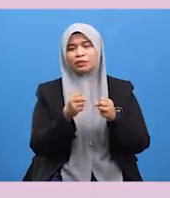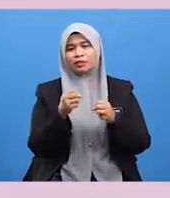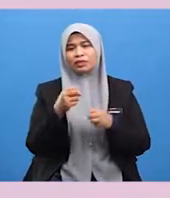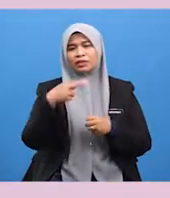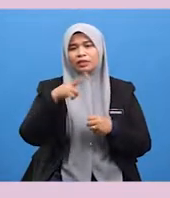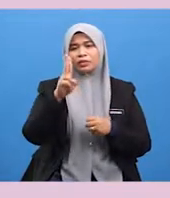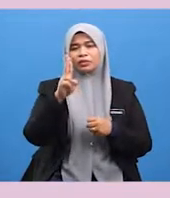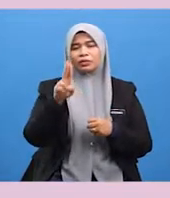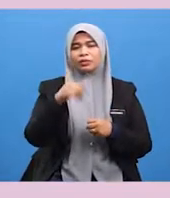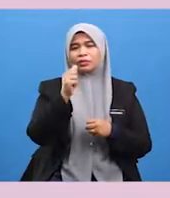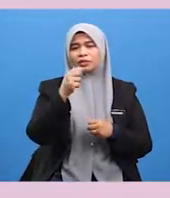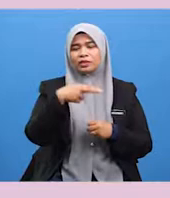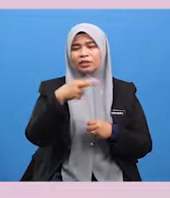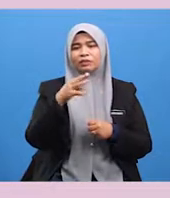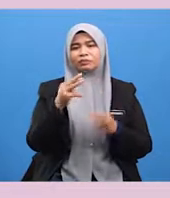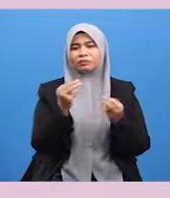musuh.